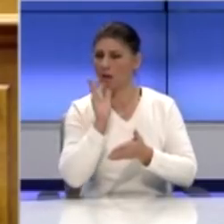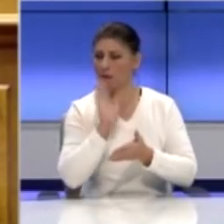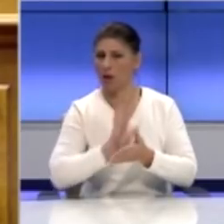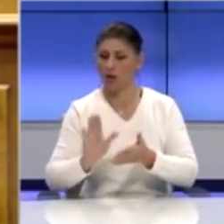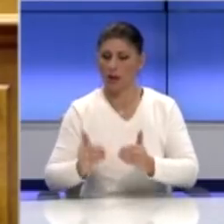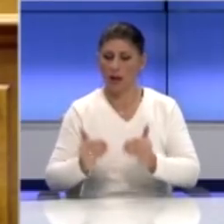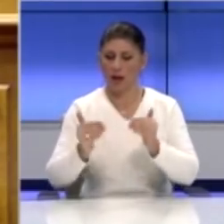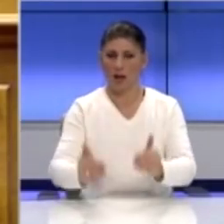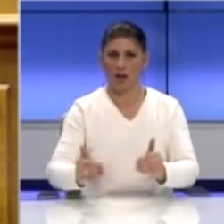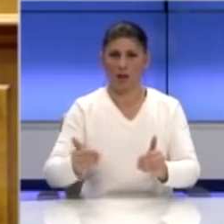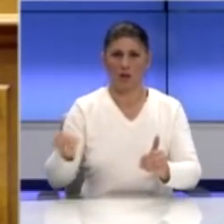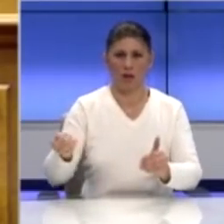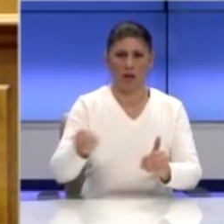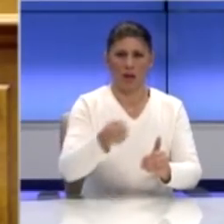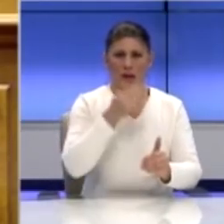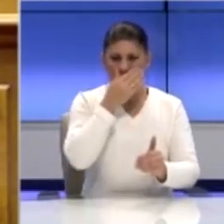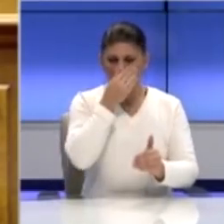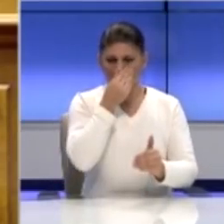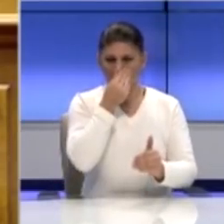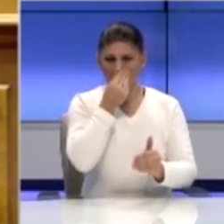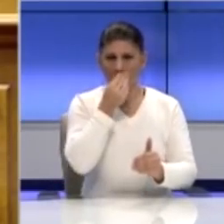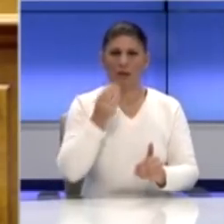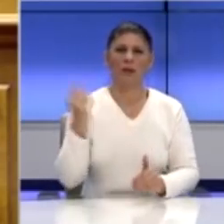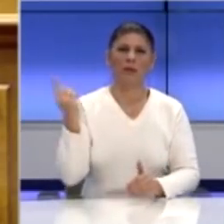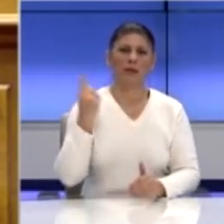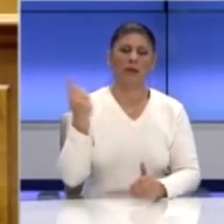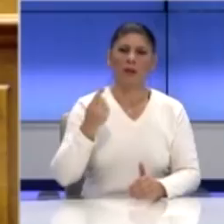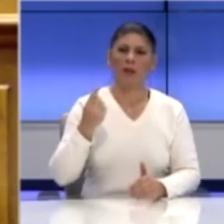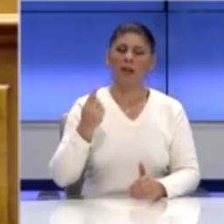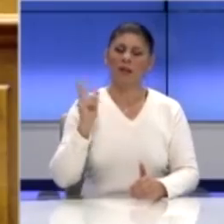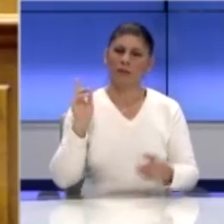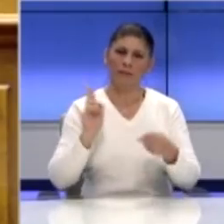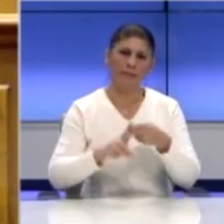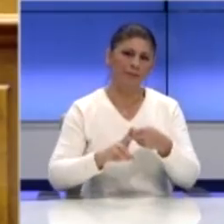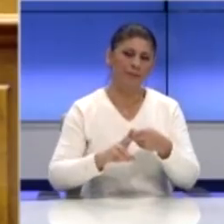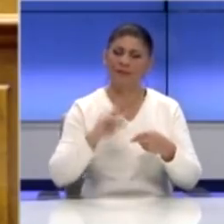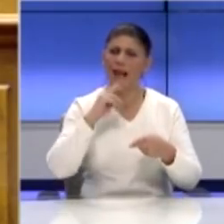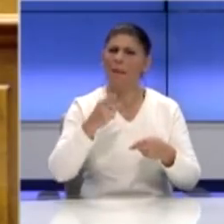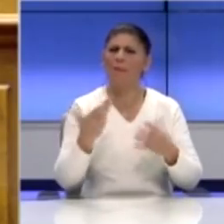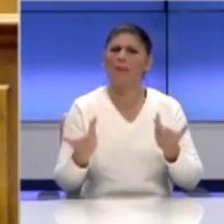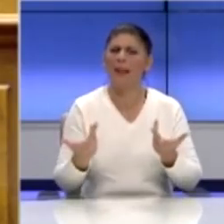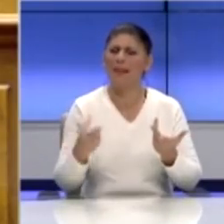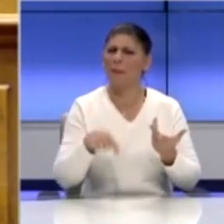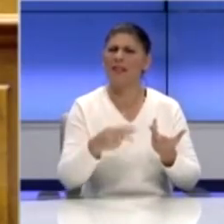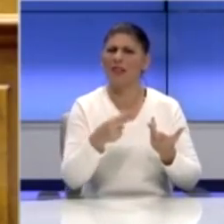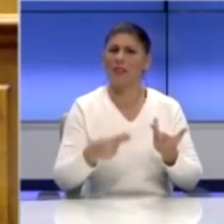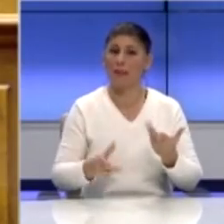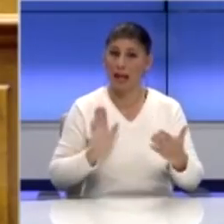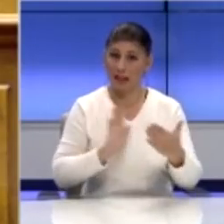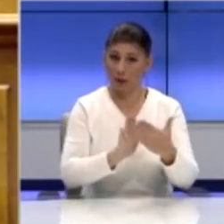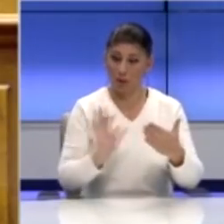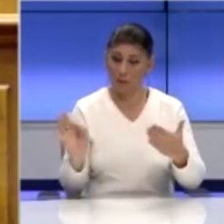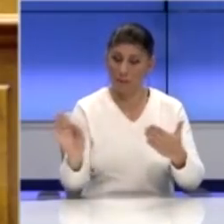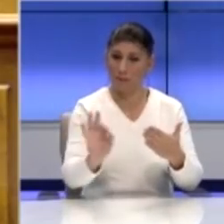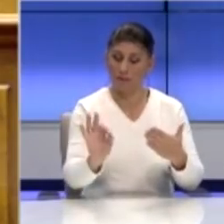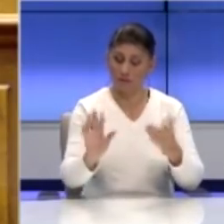προσωρινή αναστολή των χρεών. Συνήθως απαντάτε πως η αντιμετώπιση της πανδημίας είναι το